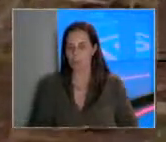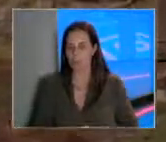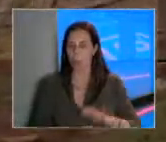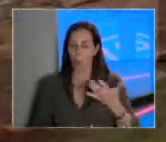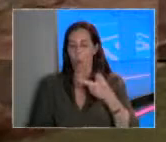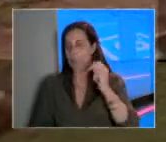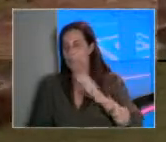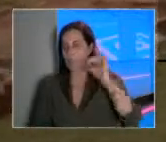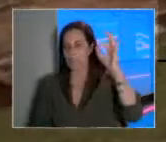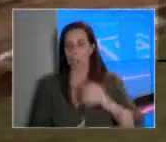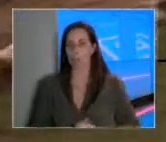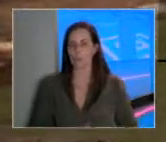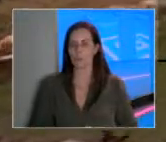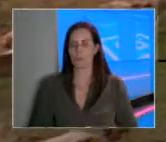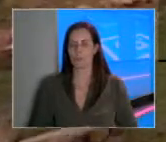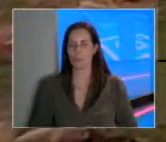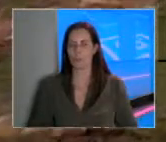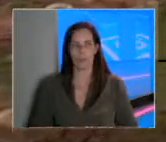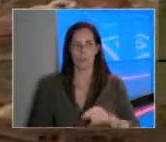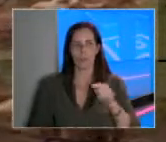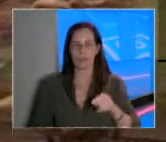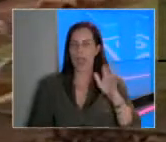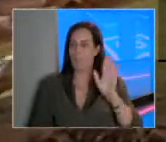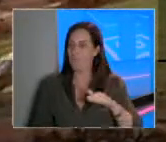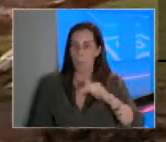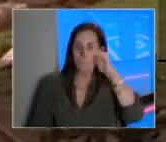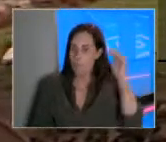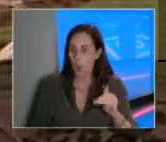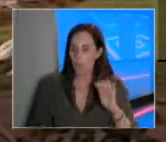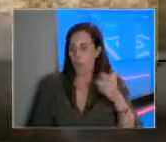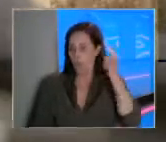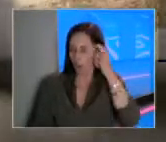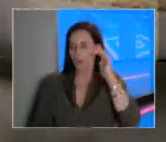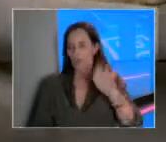אולי של 20%, וזה אפילו יהיה פחות ממה שהם חשבו שהם יקבלו